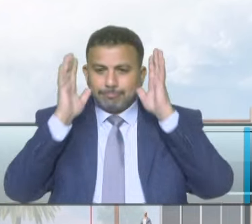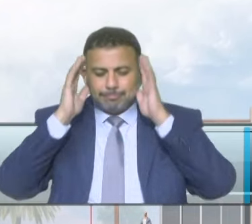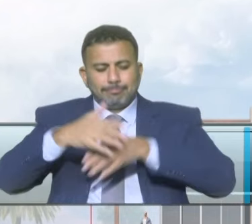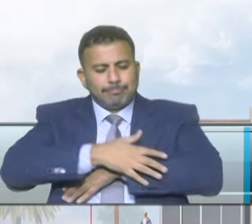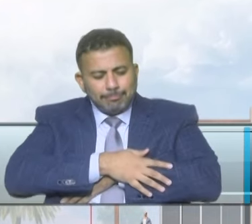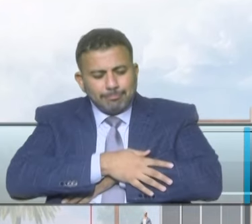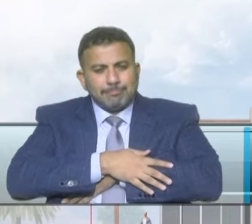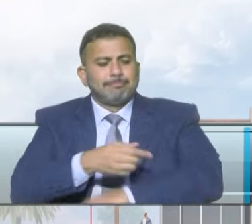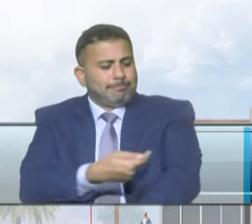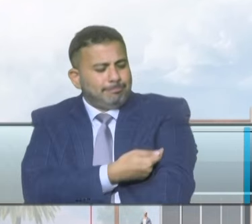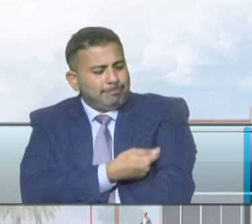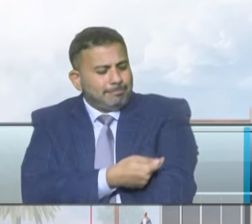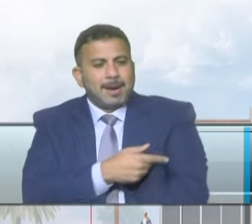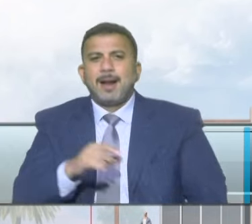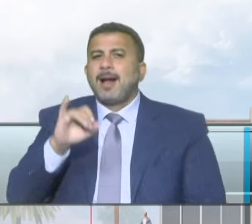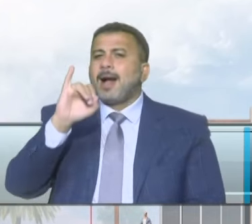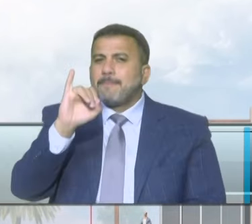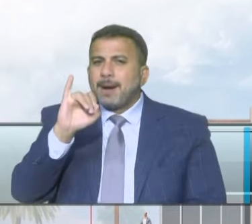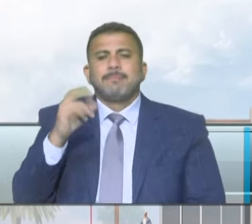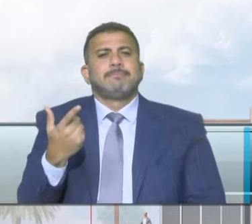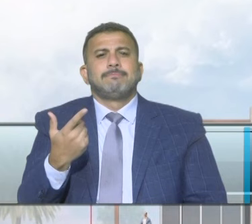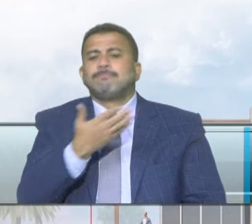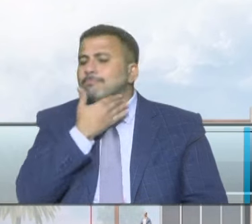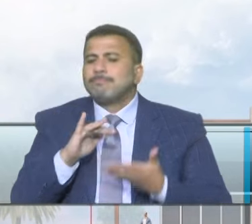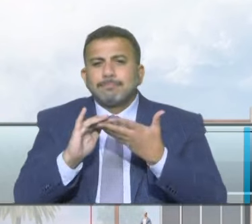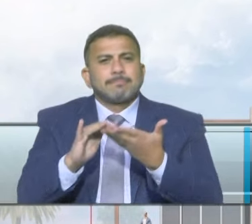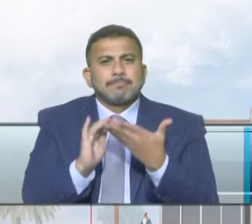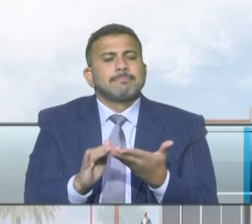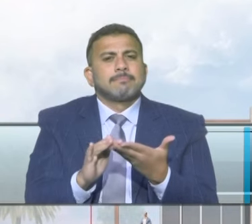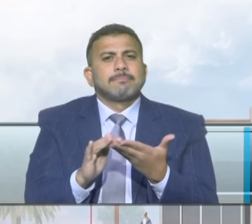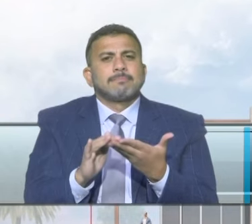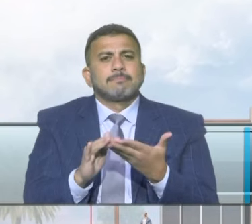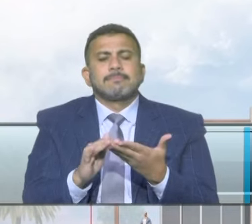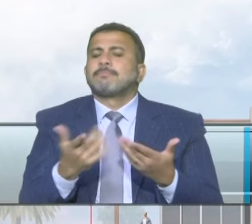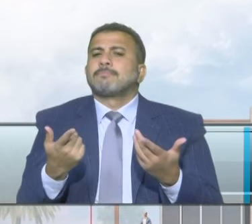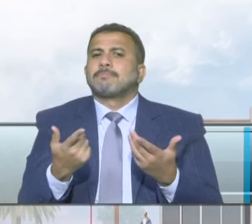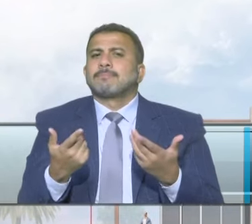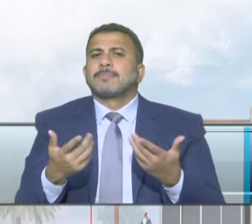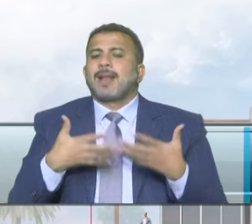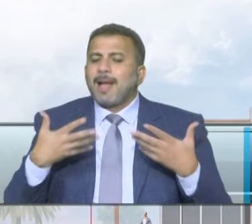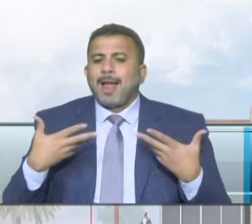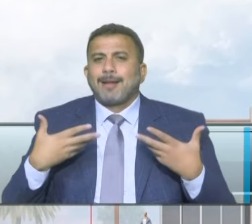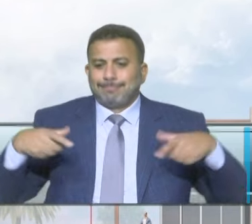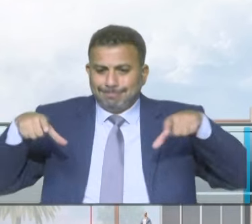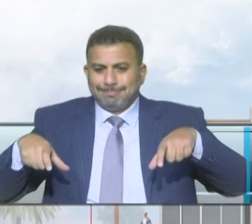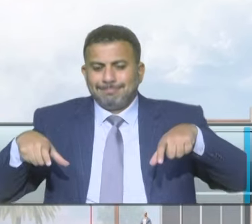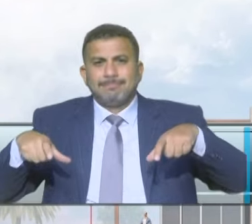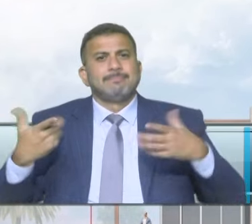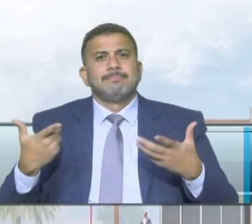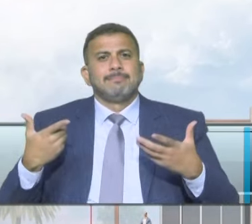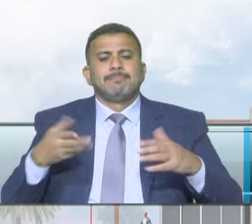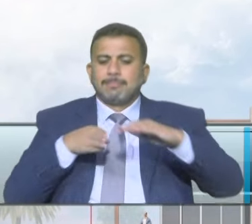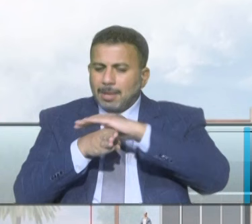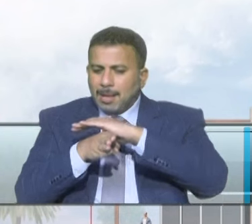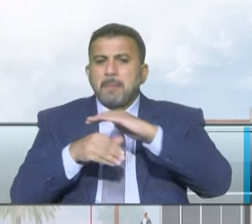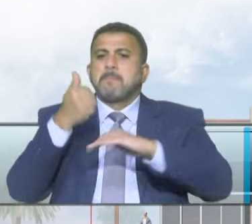عياده دورات مياه خدمات كذلك صاله للالعاب الرياضيه سواء كانت العاب